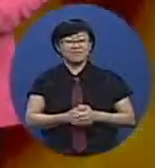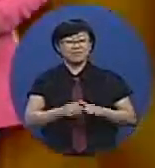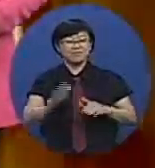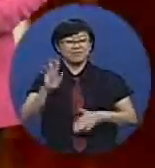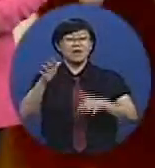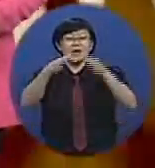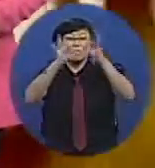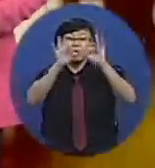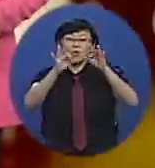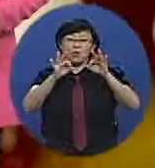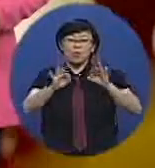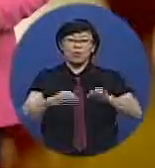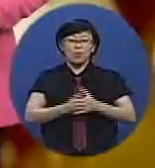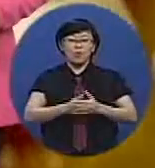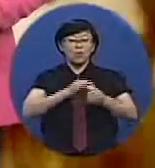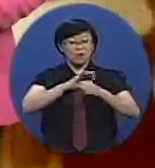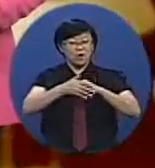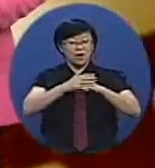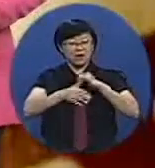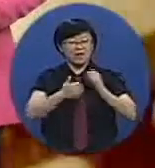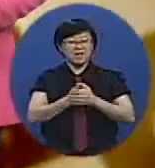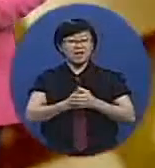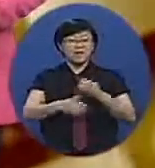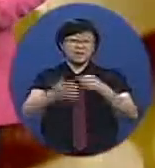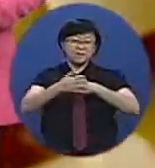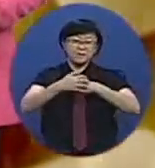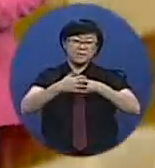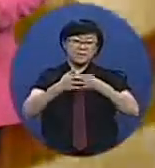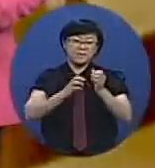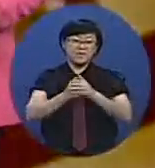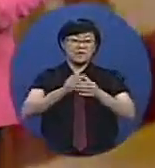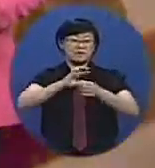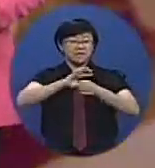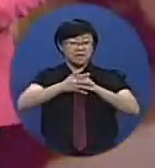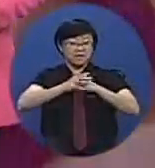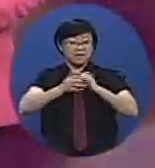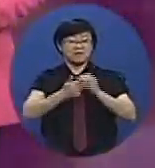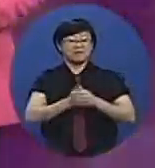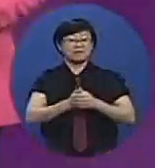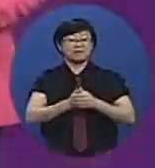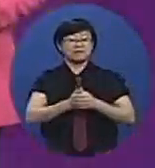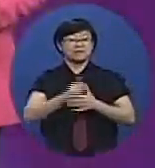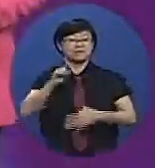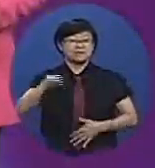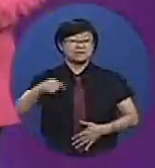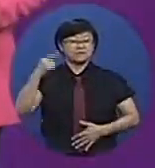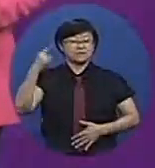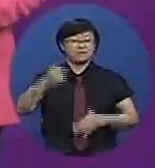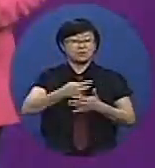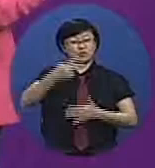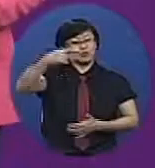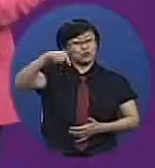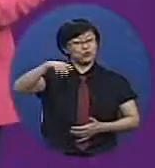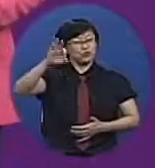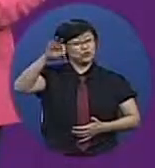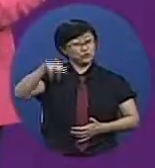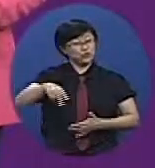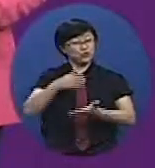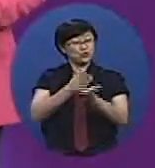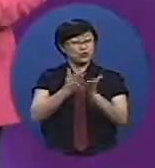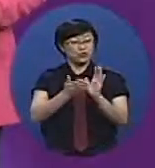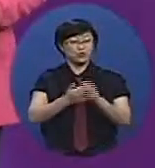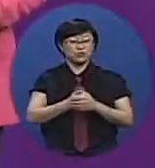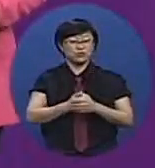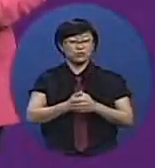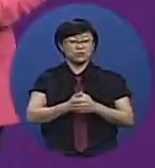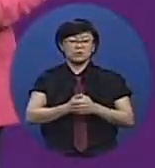어제 포도철이니까 포도, 과일, 뭐 배, 사과. 네. 그다음에 뭐 두유 종류.